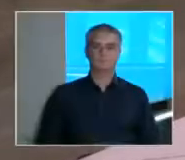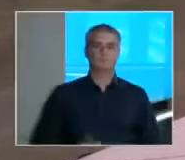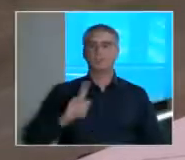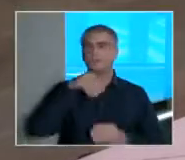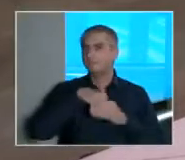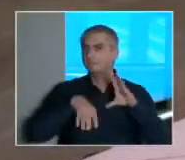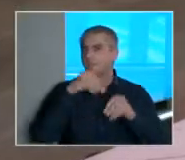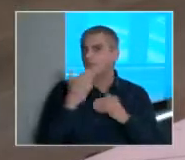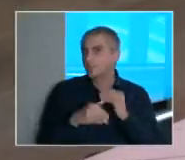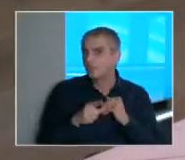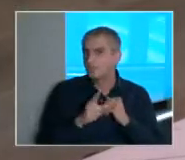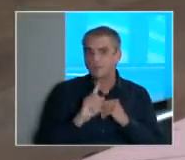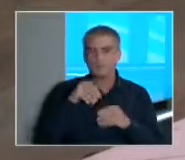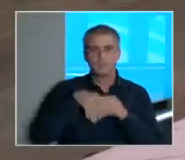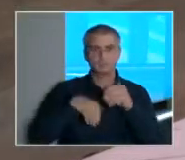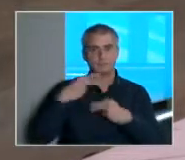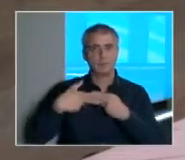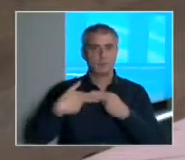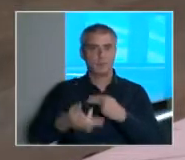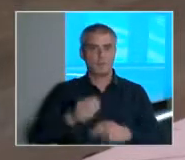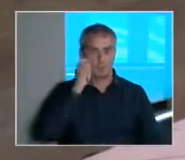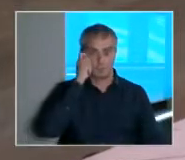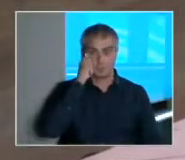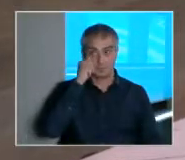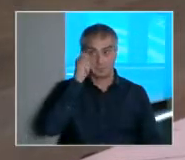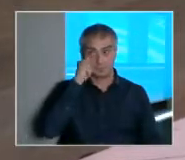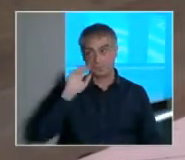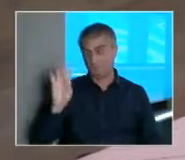למי הצבעת בבחירות האחרונות ולמי הצבעת בבחירות הקרובות? ביבי.